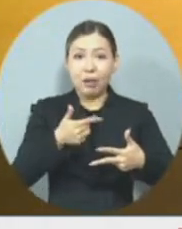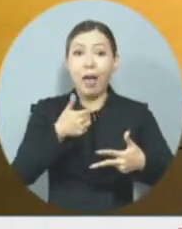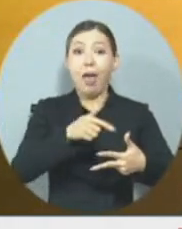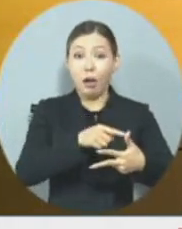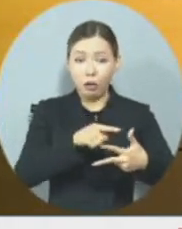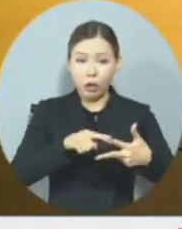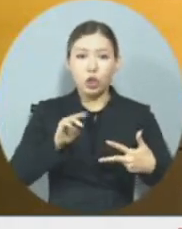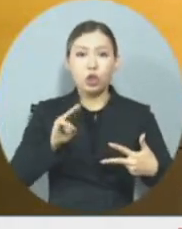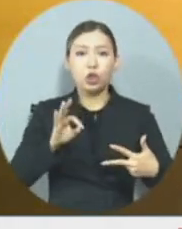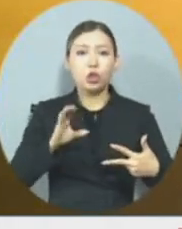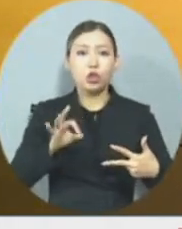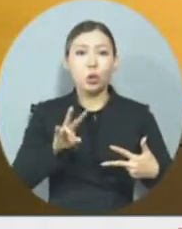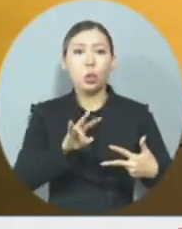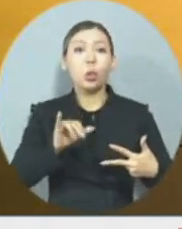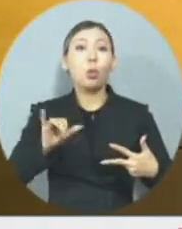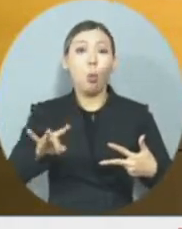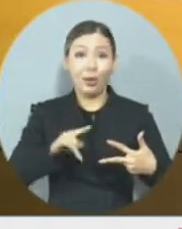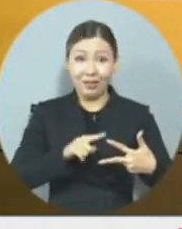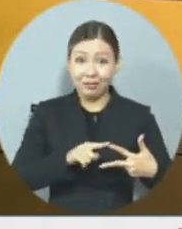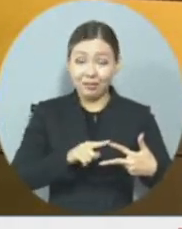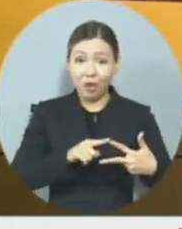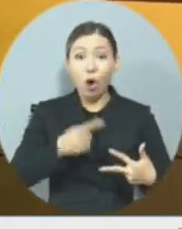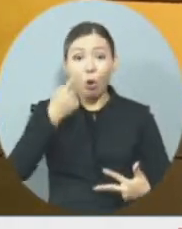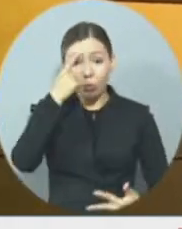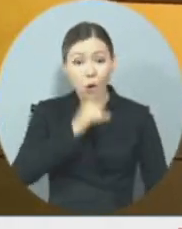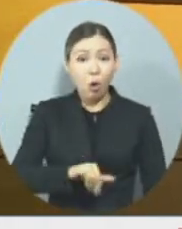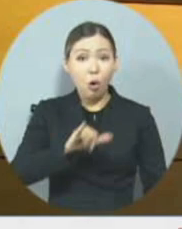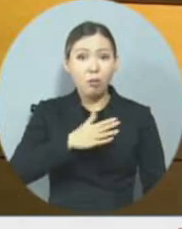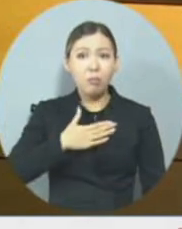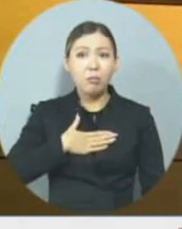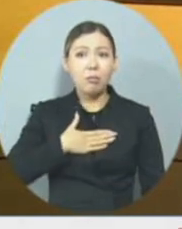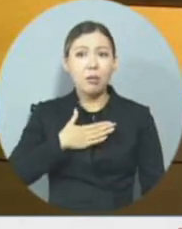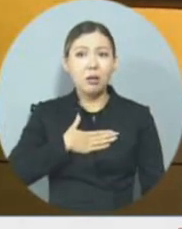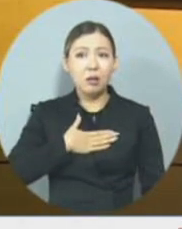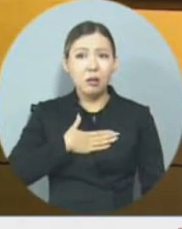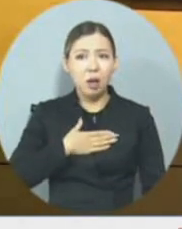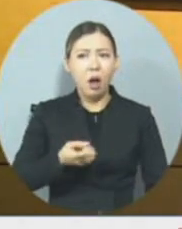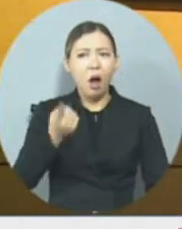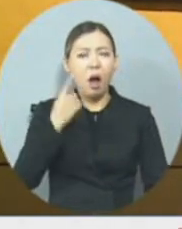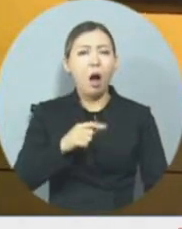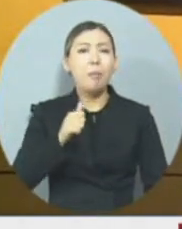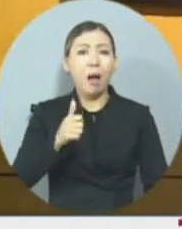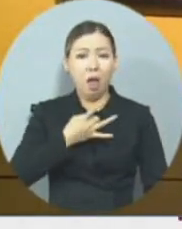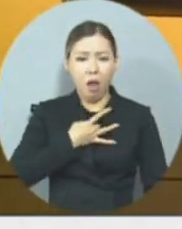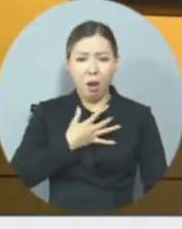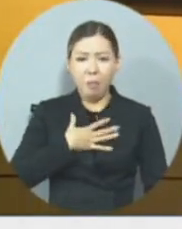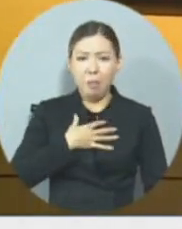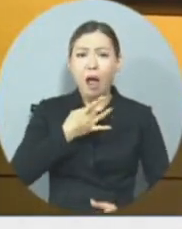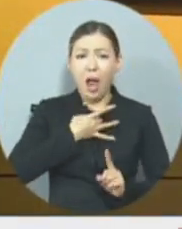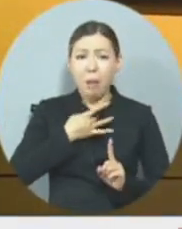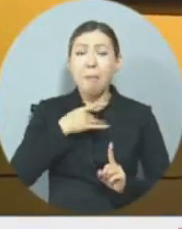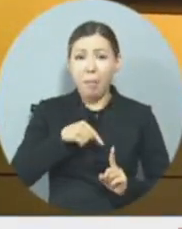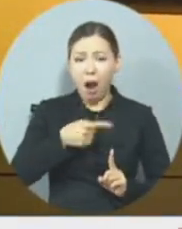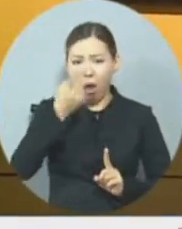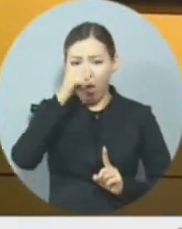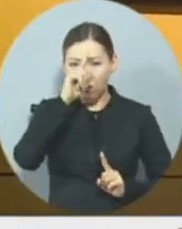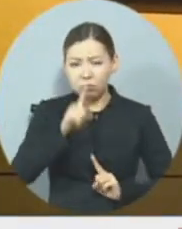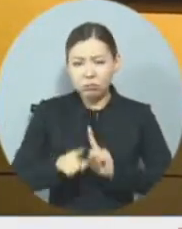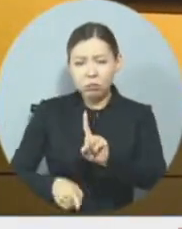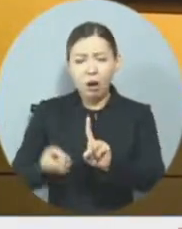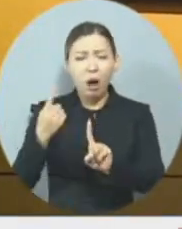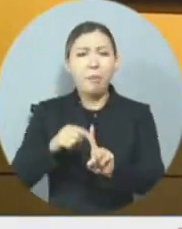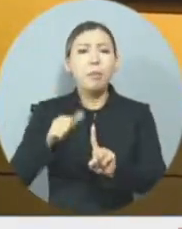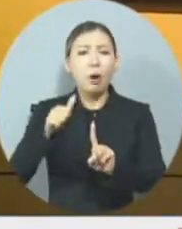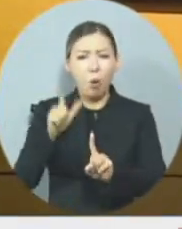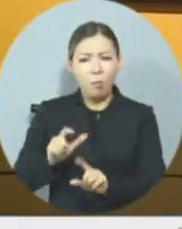гэж байгаа. Тосон нуур бол жинхэнэ нөгөө хүмүүс нөгөө арьсны эгзимд бол хамгийн сайн нуур гэдгээр хүмүүсийн ачааллыг хамгийн их авдаг нуур юм